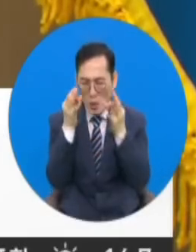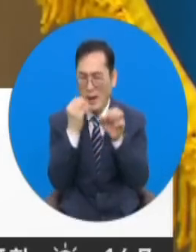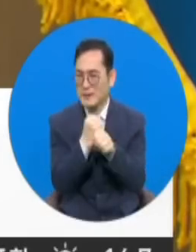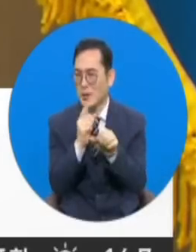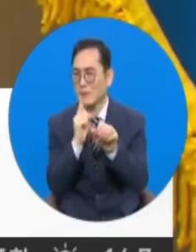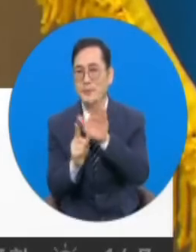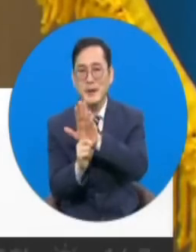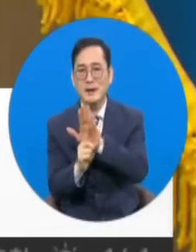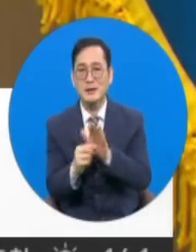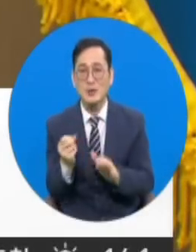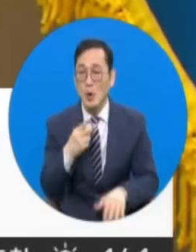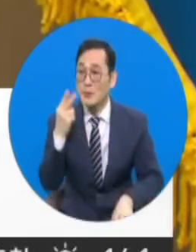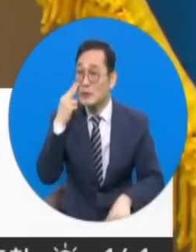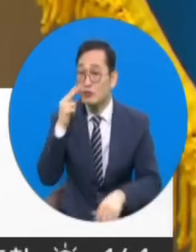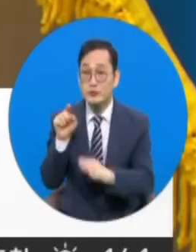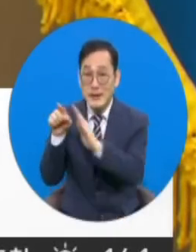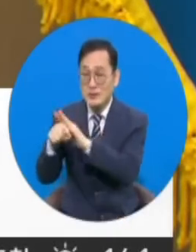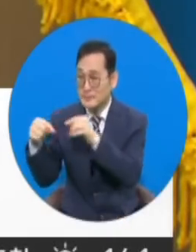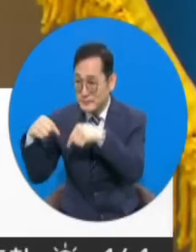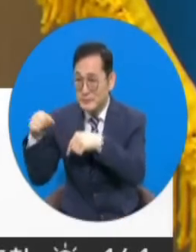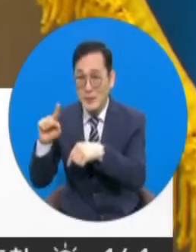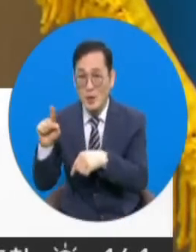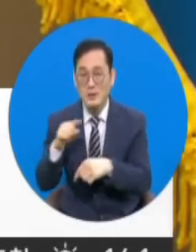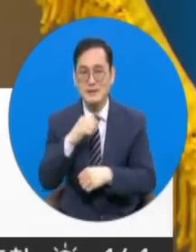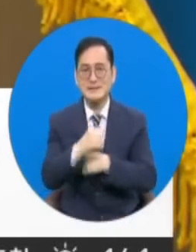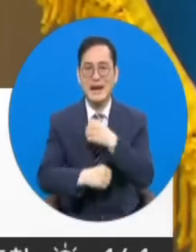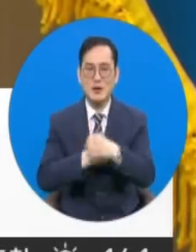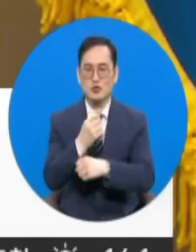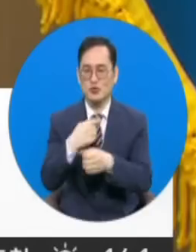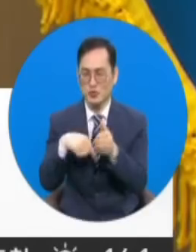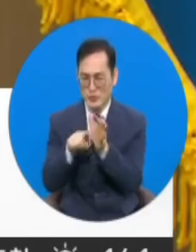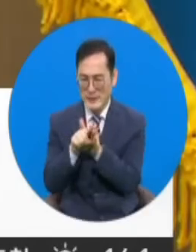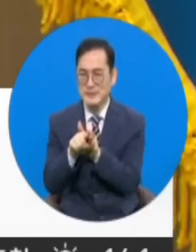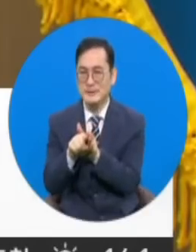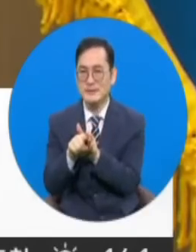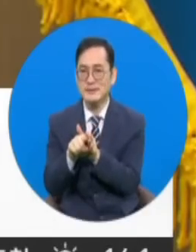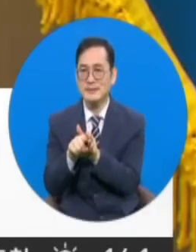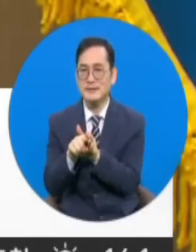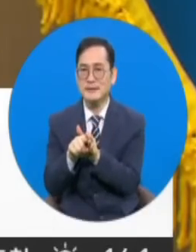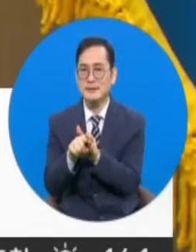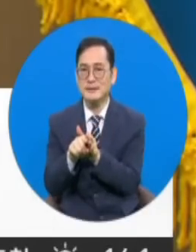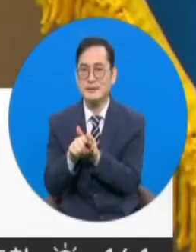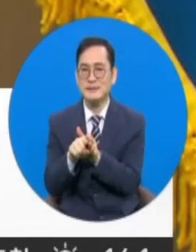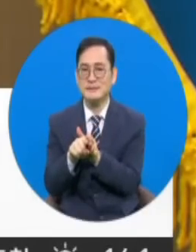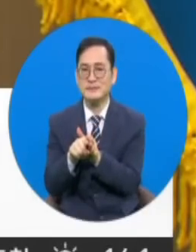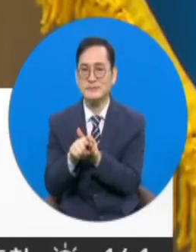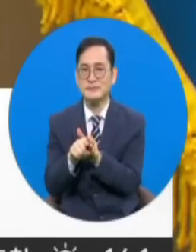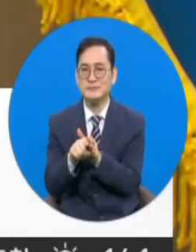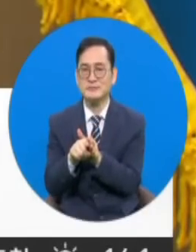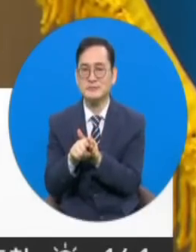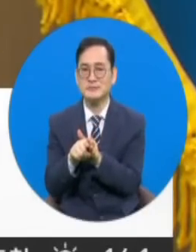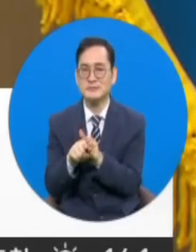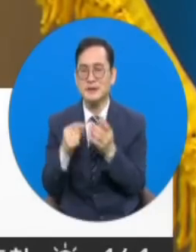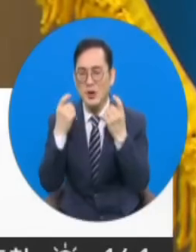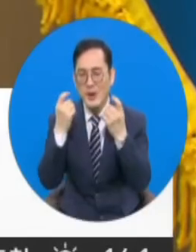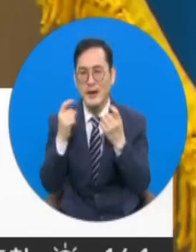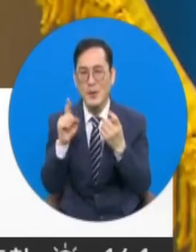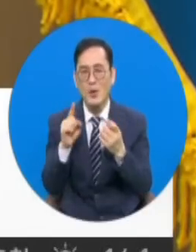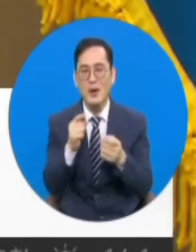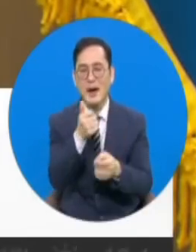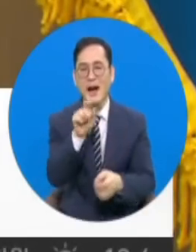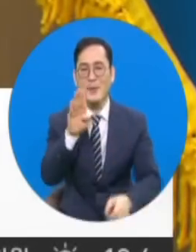국빈 방문시에는 자유를 향한 새로운 여정을 주제로 한 하버드 연설에서 자유를